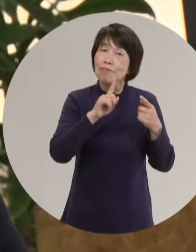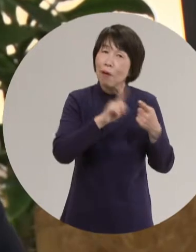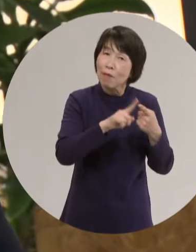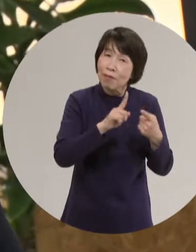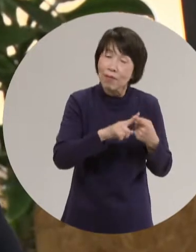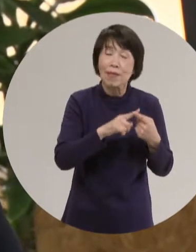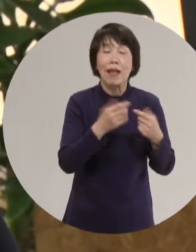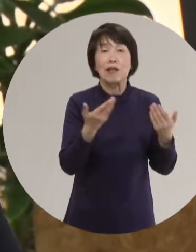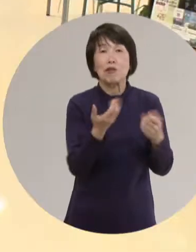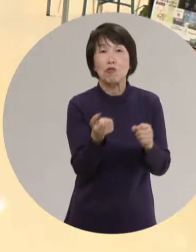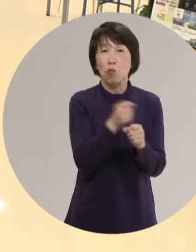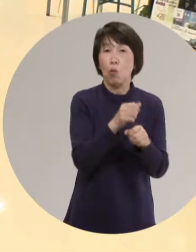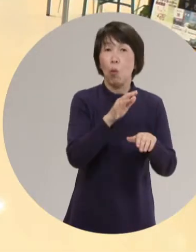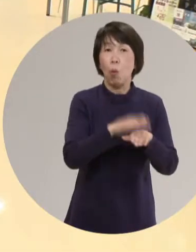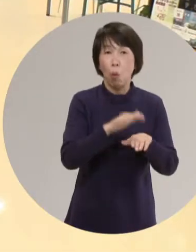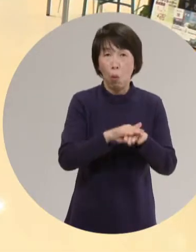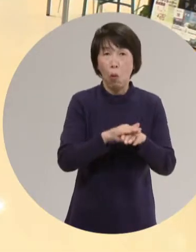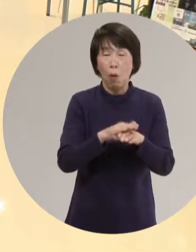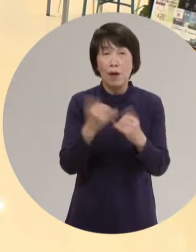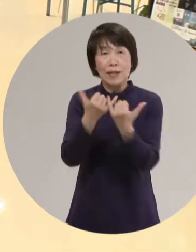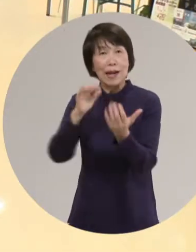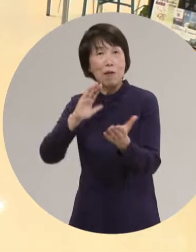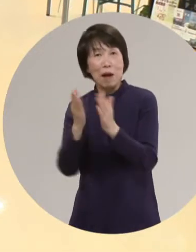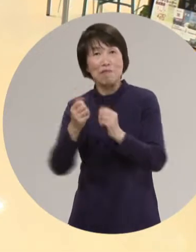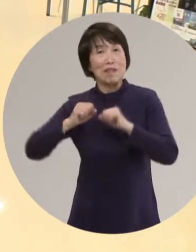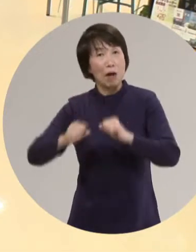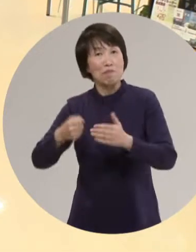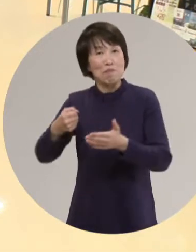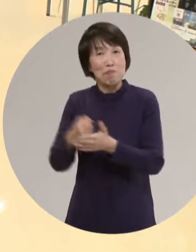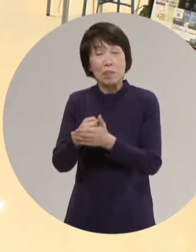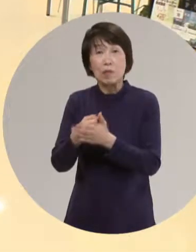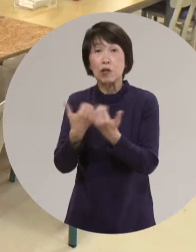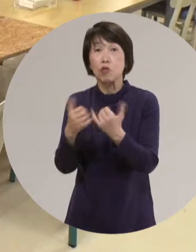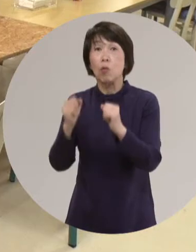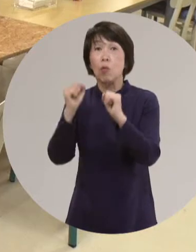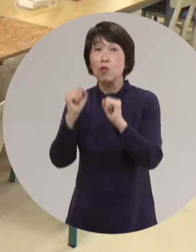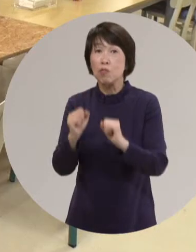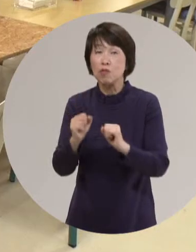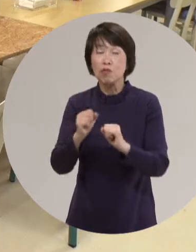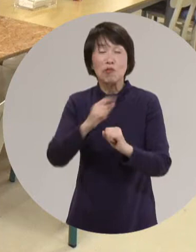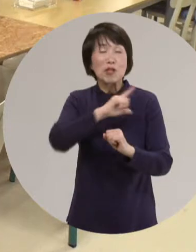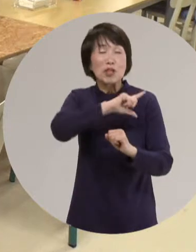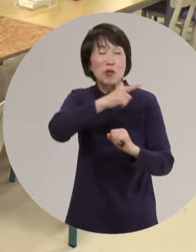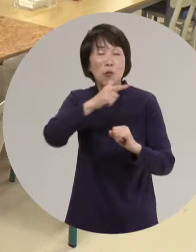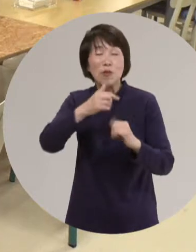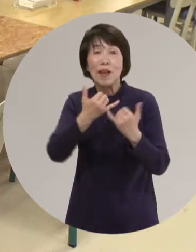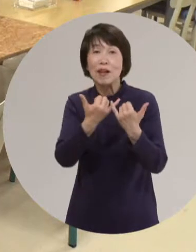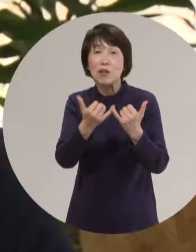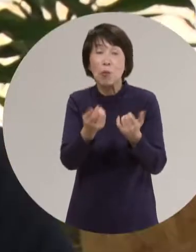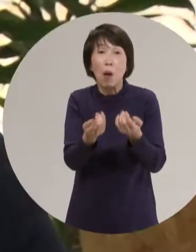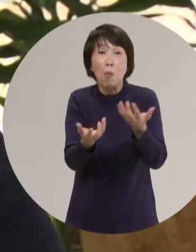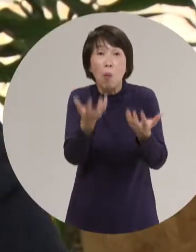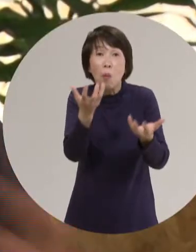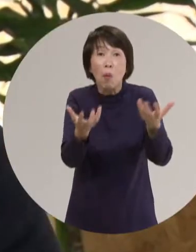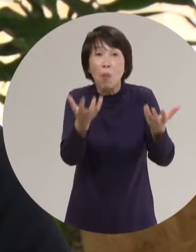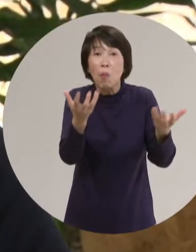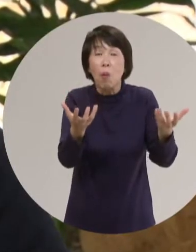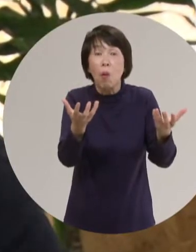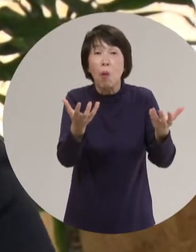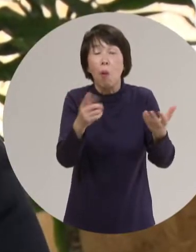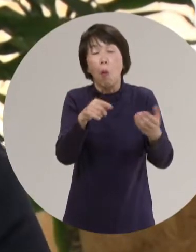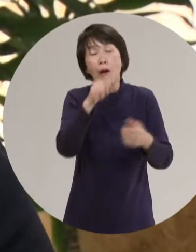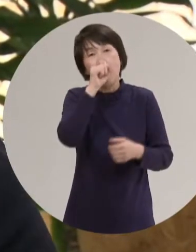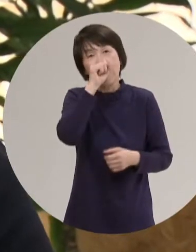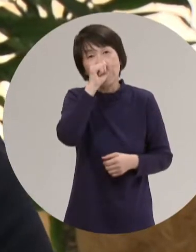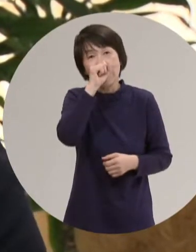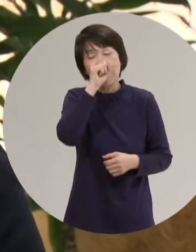業っていうやり方もあるし、やっぱりこれから社会を変えてやるぞみたいな企業家もいる。そのいろんな企業家が生まれることが、面白いなんか表現生ま